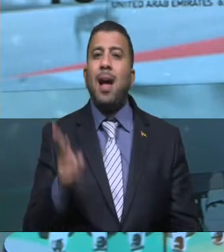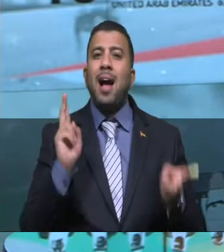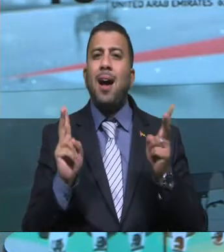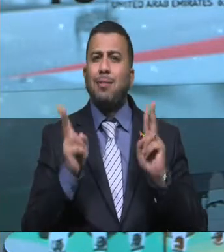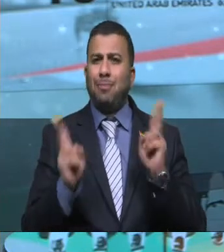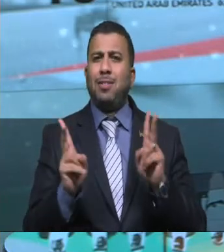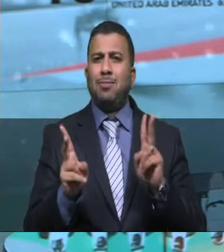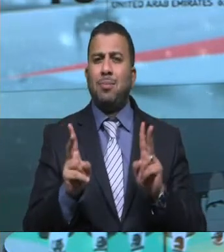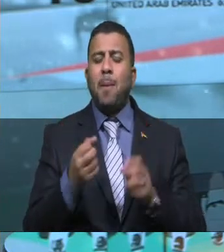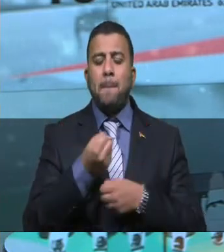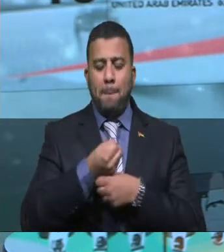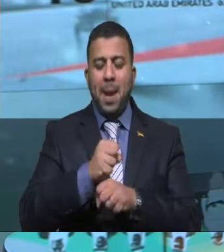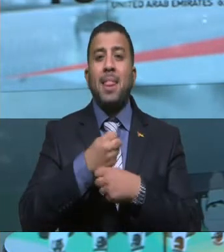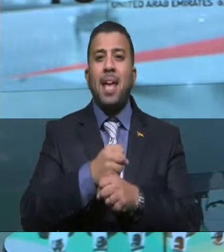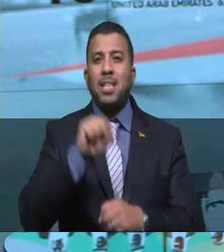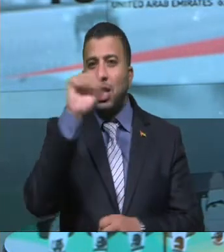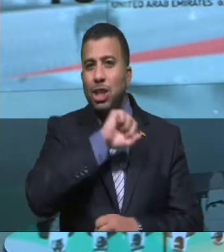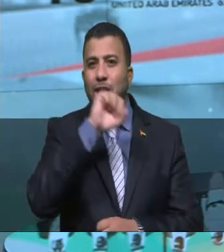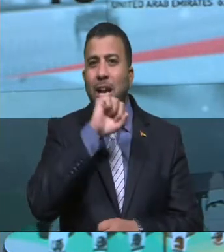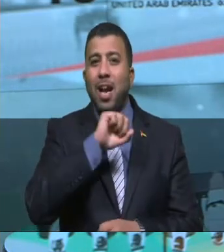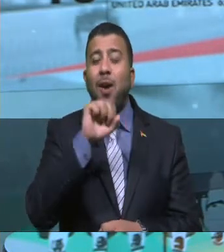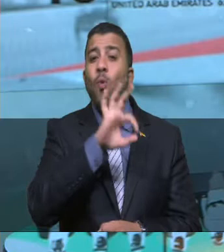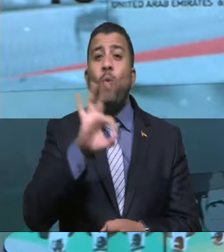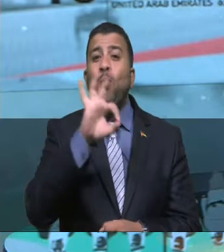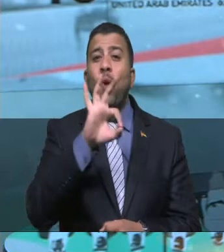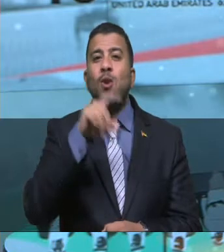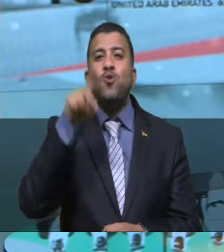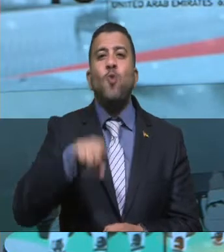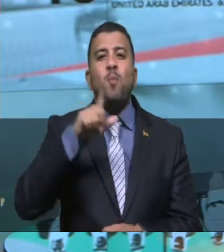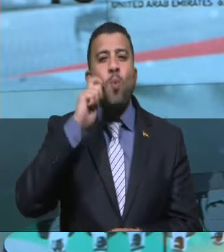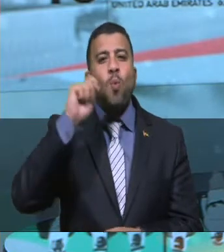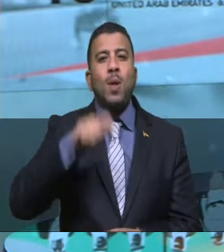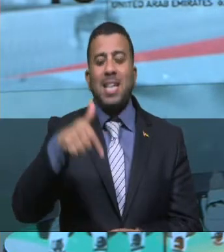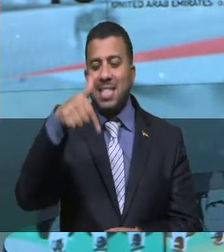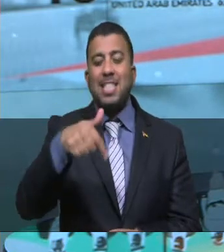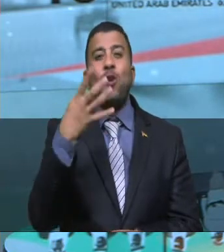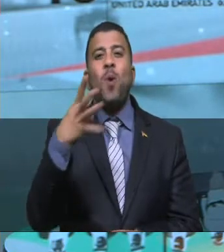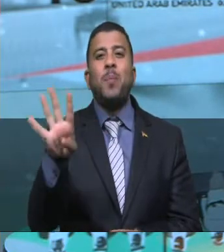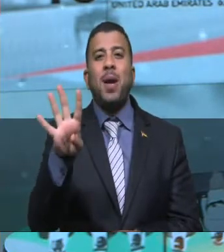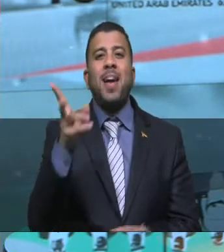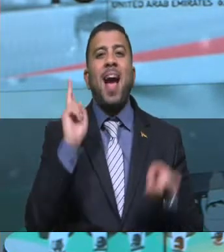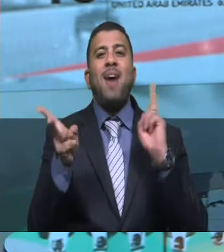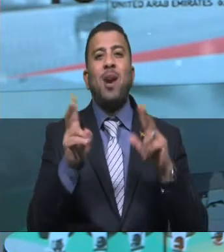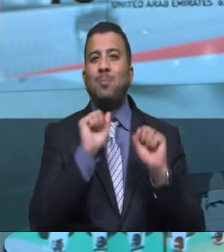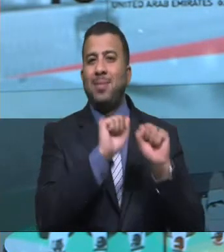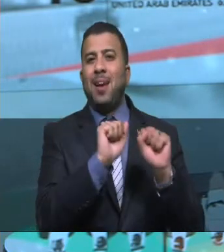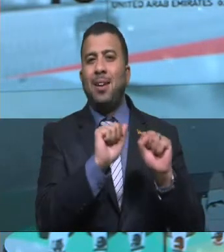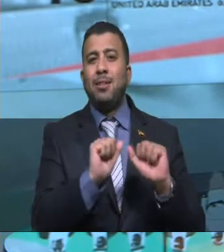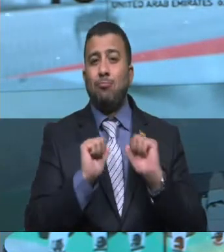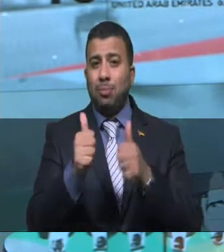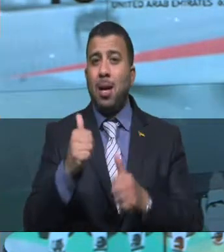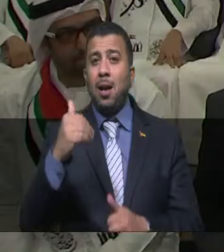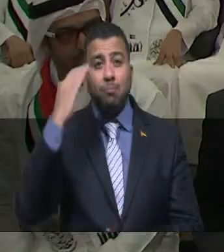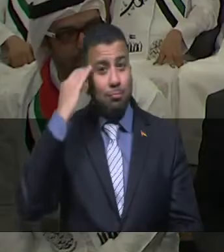احتفت بلدية مدينة الشارقة في مقرها الرئيس بمناسبة اليوم الوطني 46 للدولة بحضور